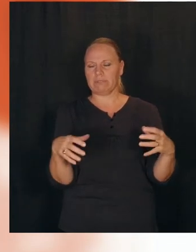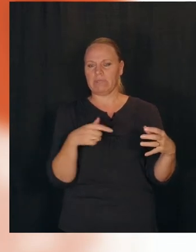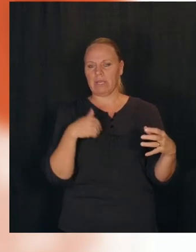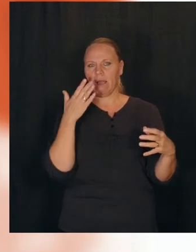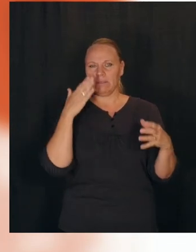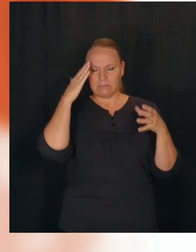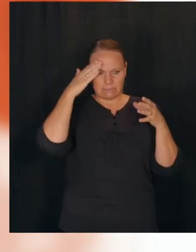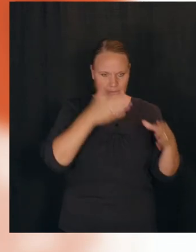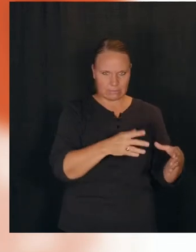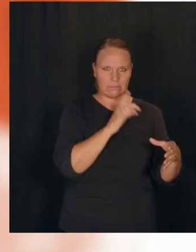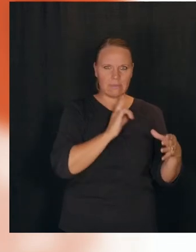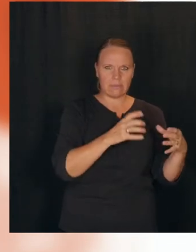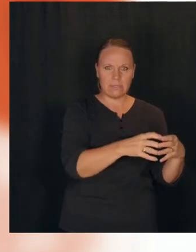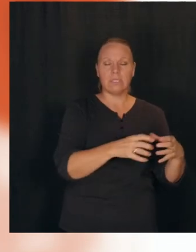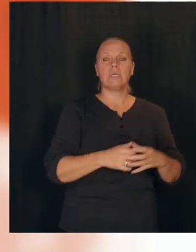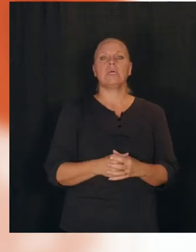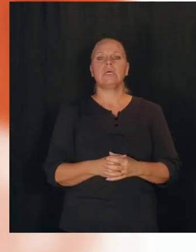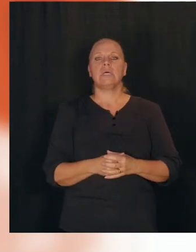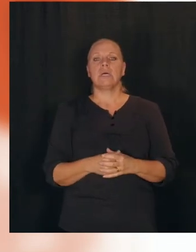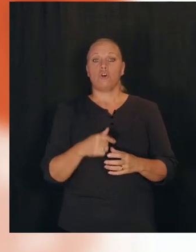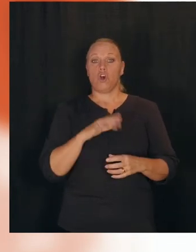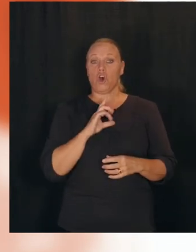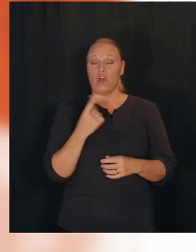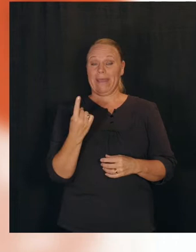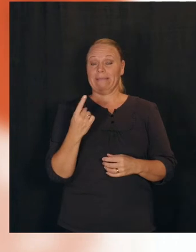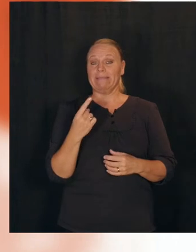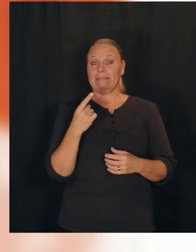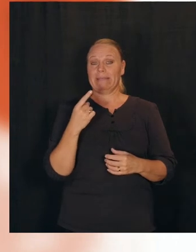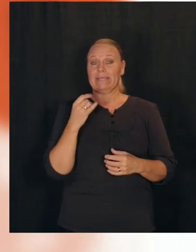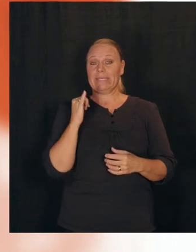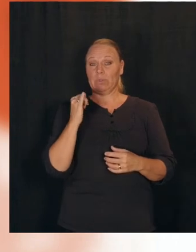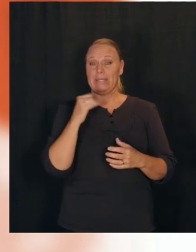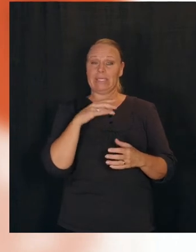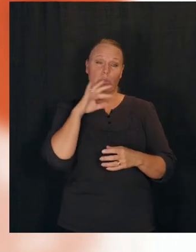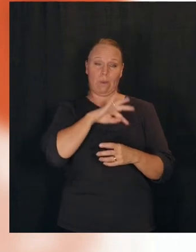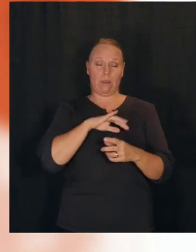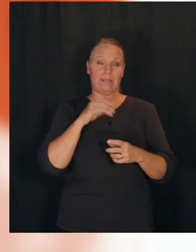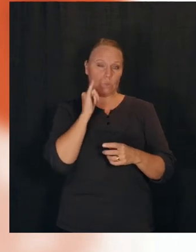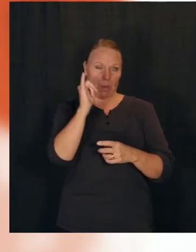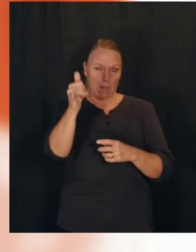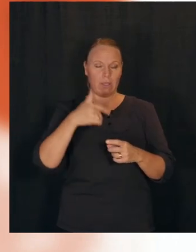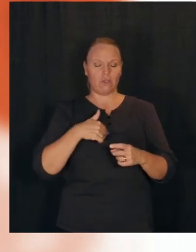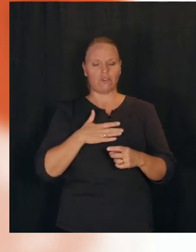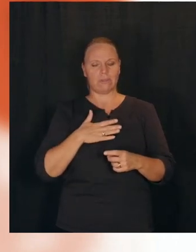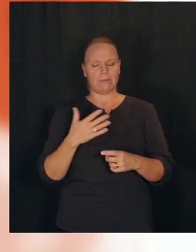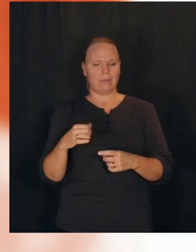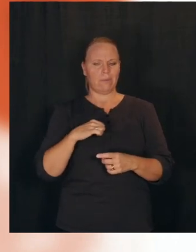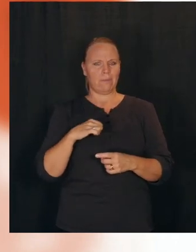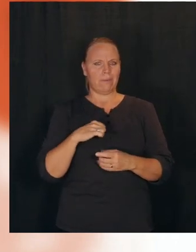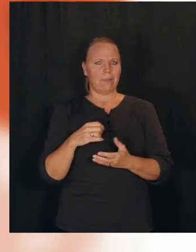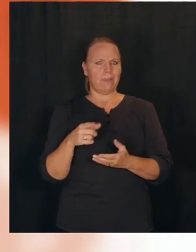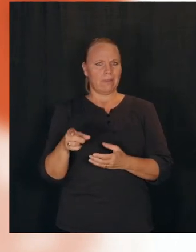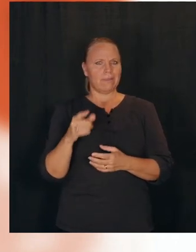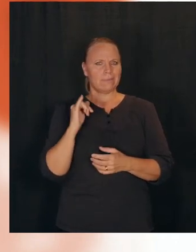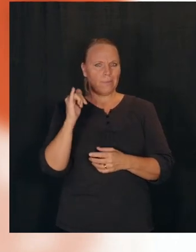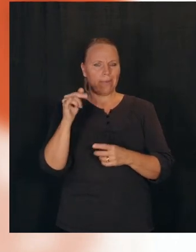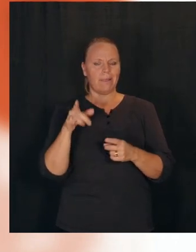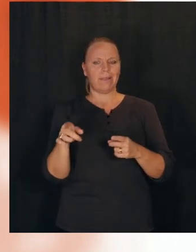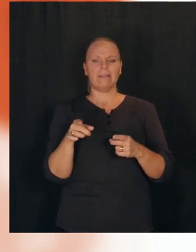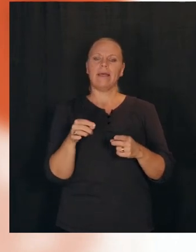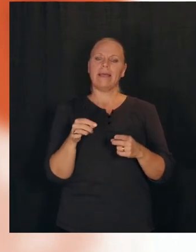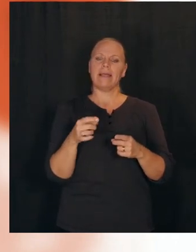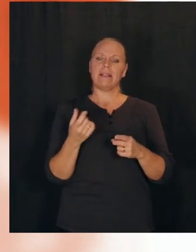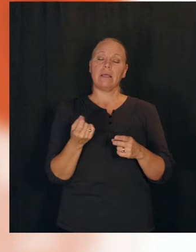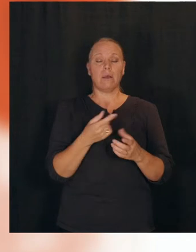Jag har med en historia här som jag själv tycker ganska mycket om. Som är väldigt bygger på en snäv